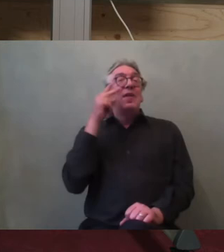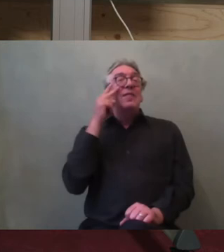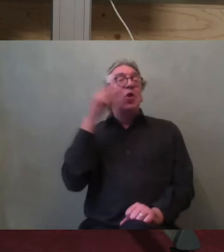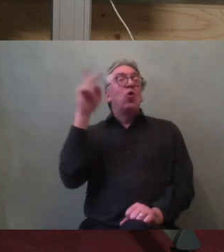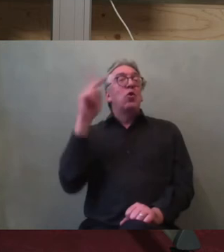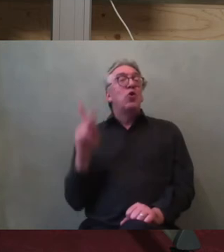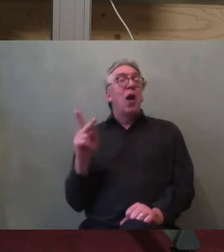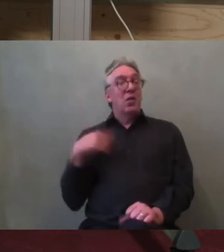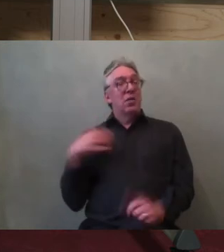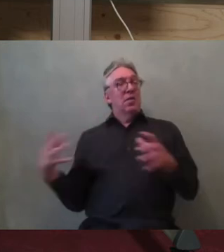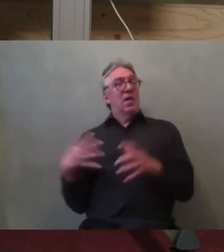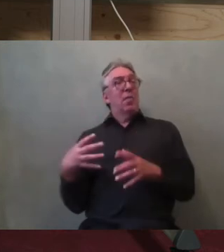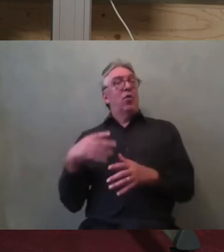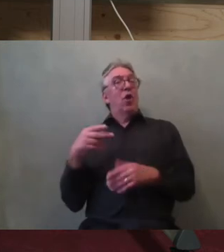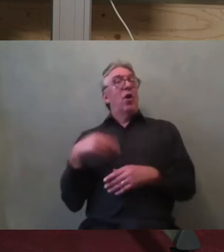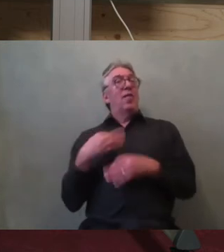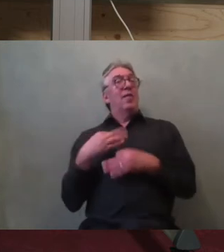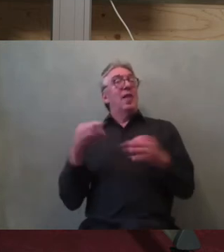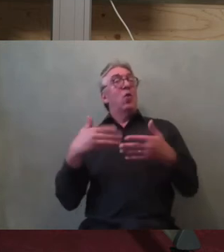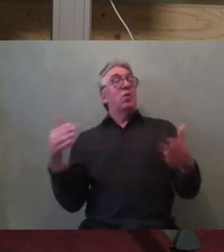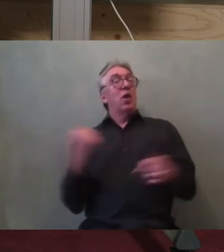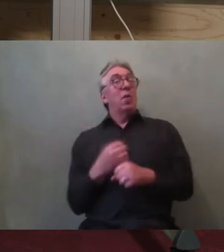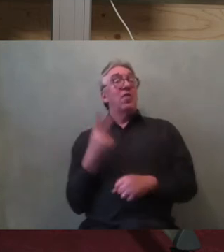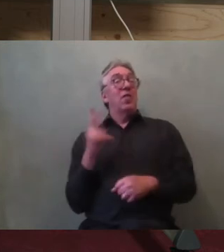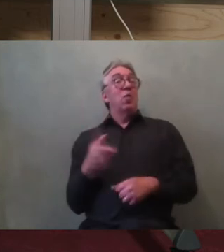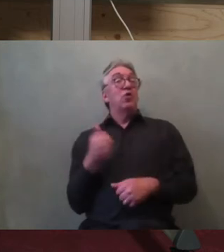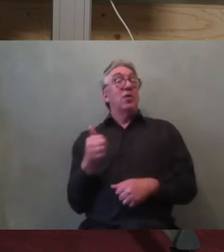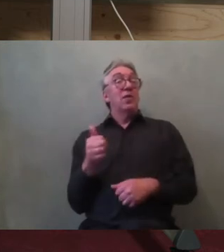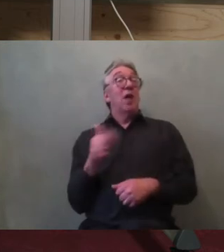tentoonstelling gemaakt in 2016, waarin 28 kunstenaars